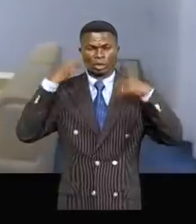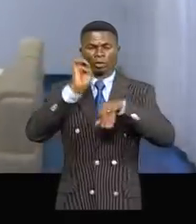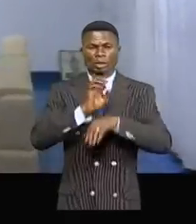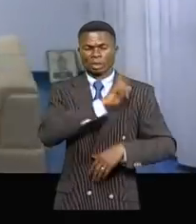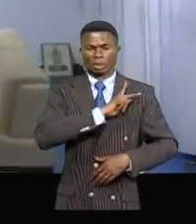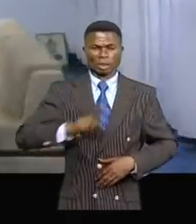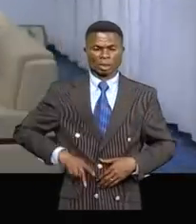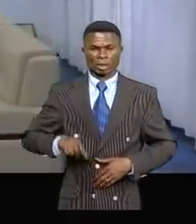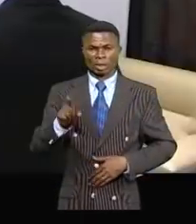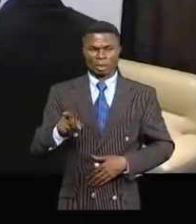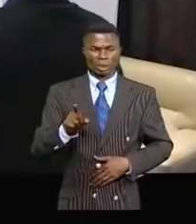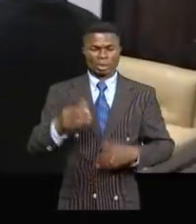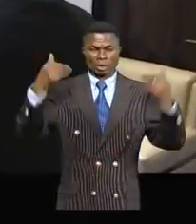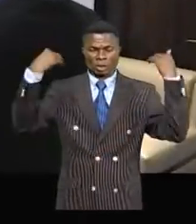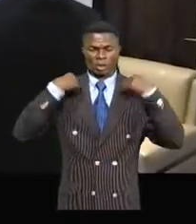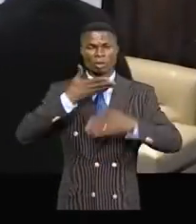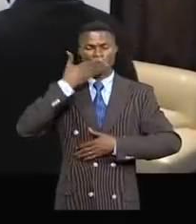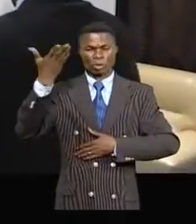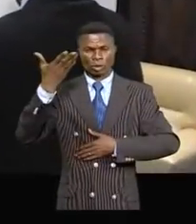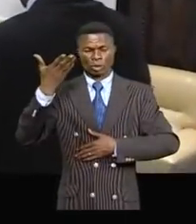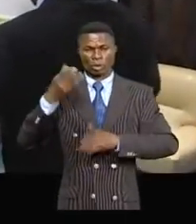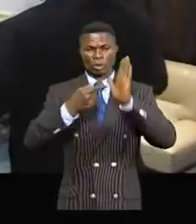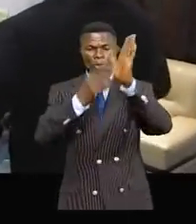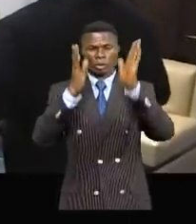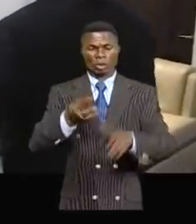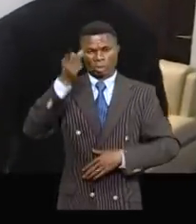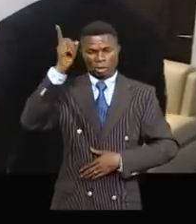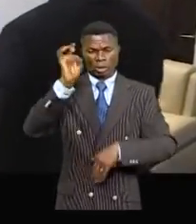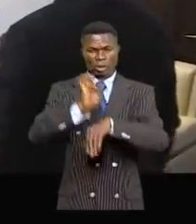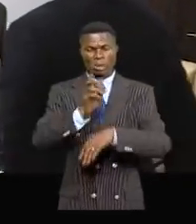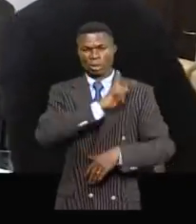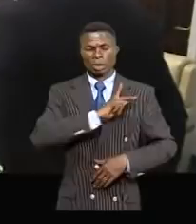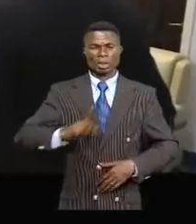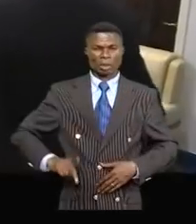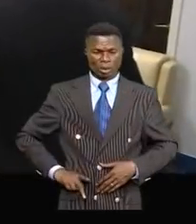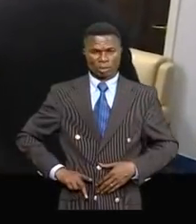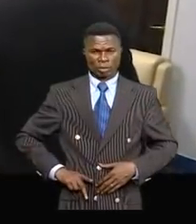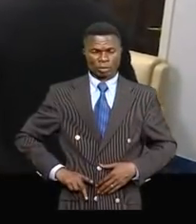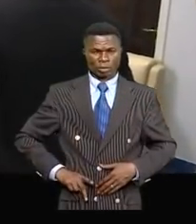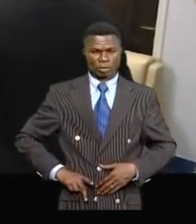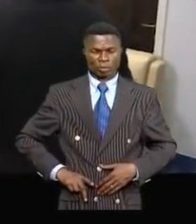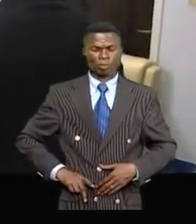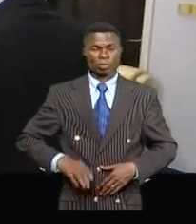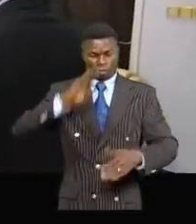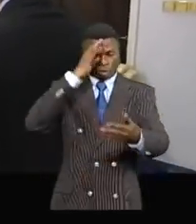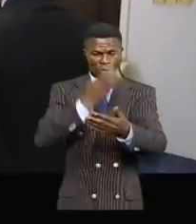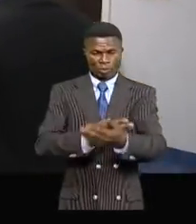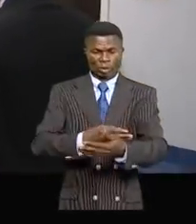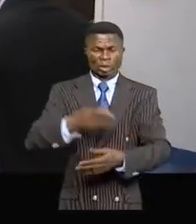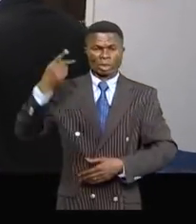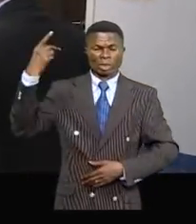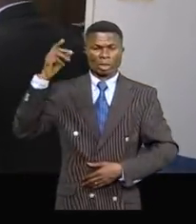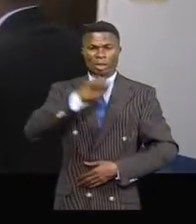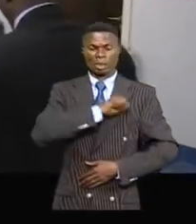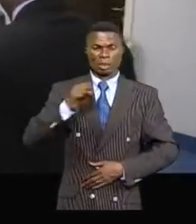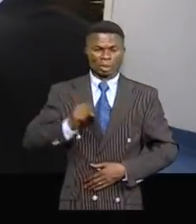Kimbangu Kyangani, chef spirituel et représentant légal de l'église kimbanguiste. Comme un fils, l'élu de la Tchouapa est